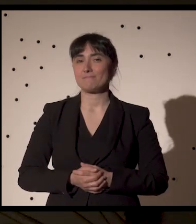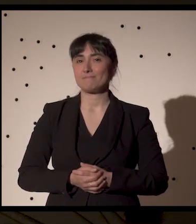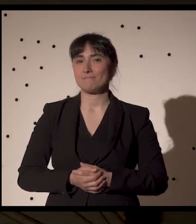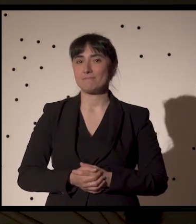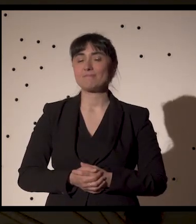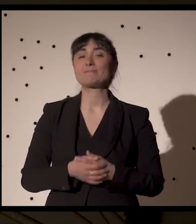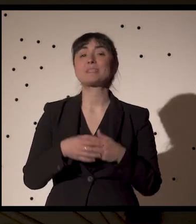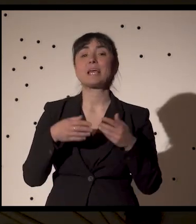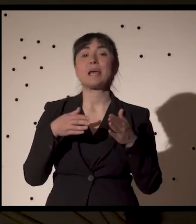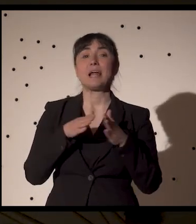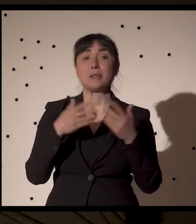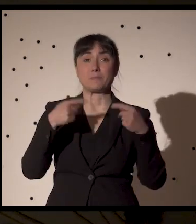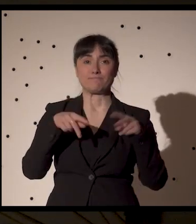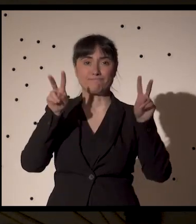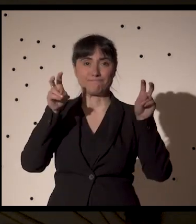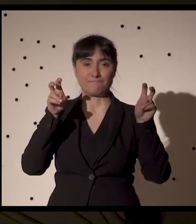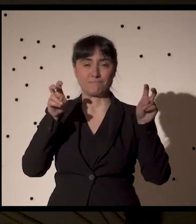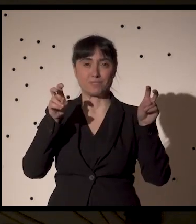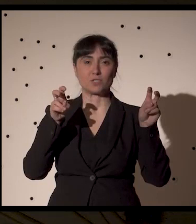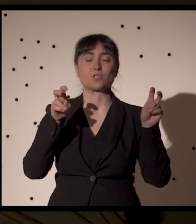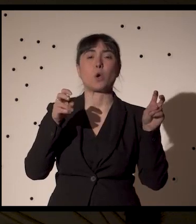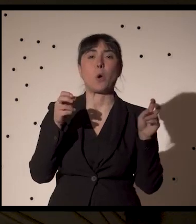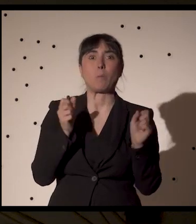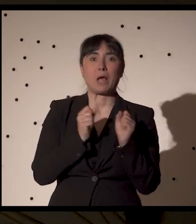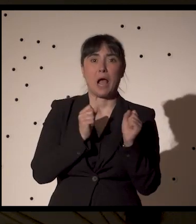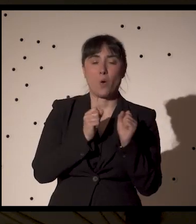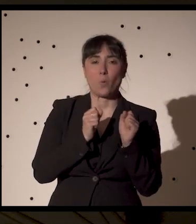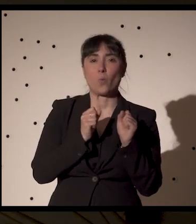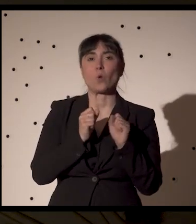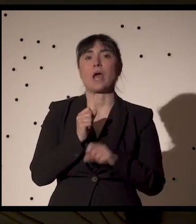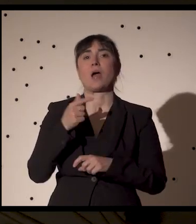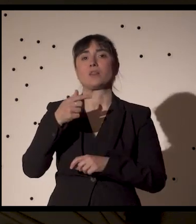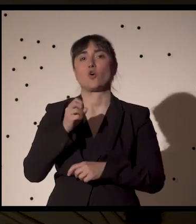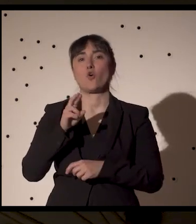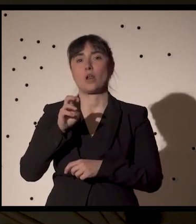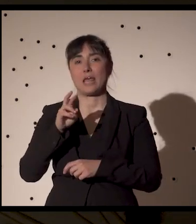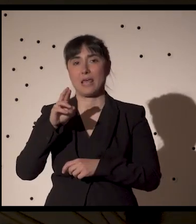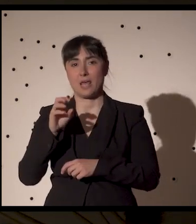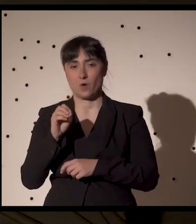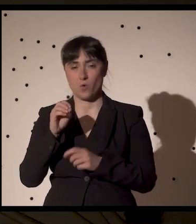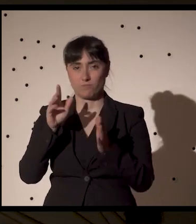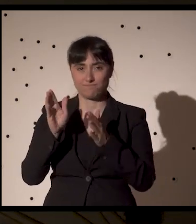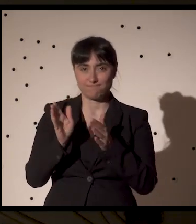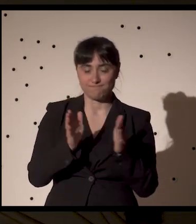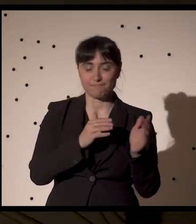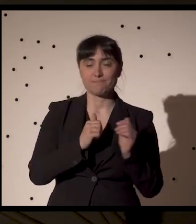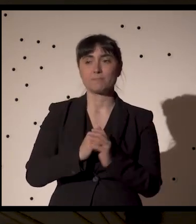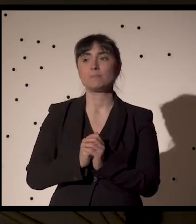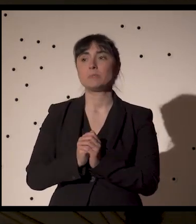torero continuiamo ancora una volta con la frequentazione delle pagine letterarie